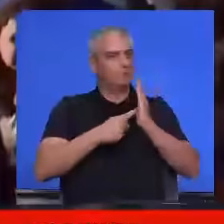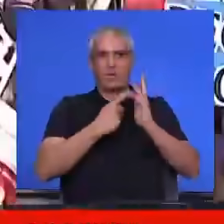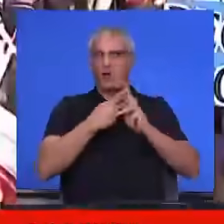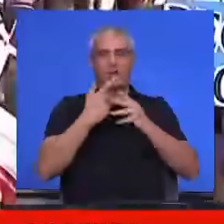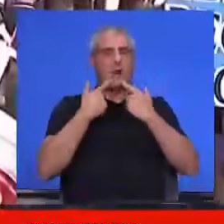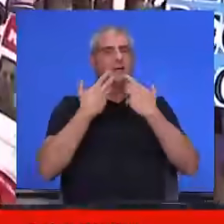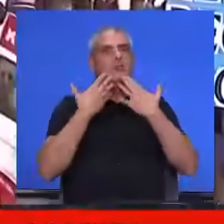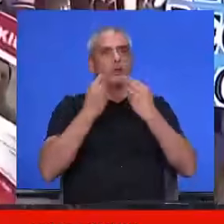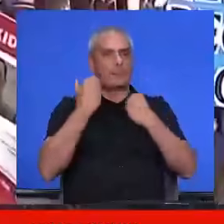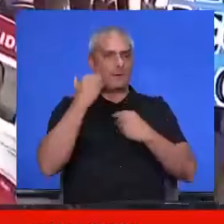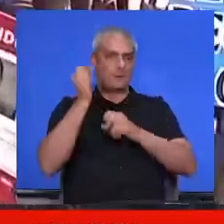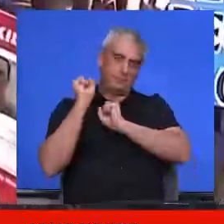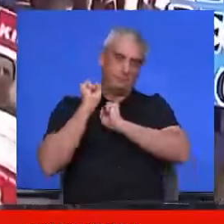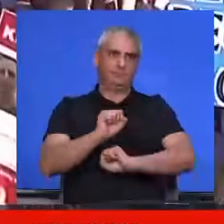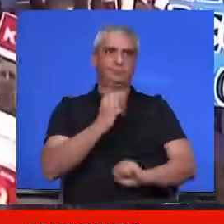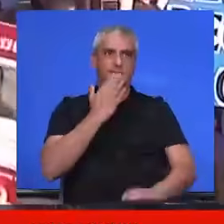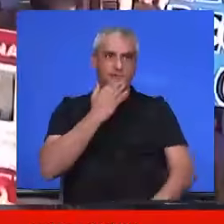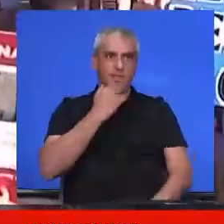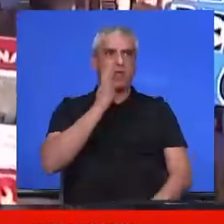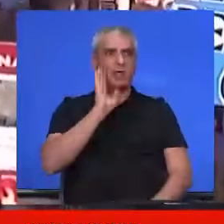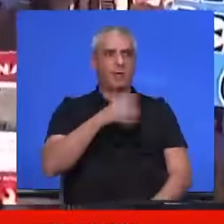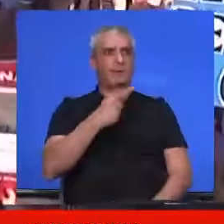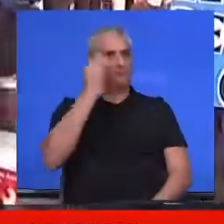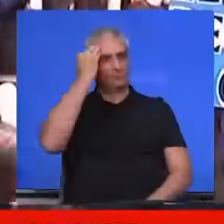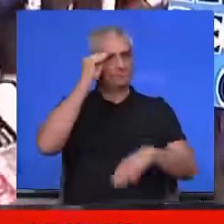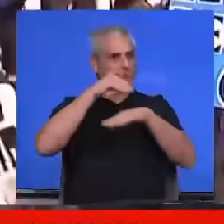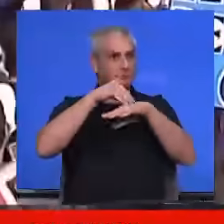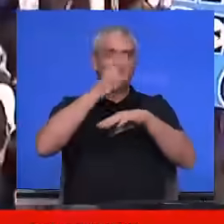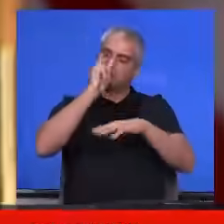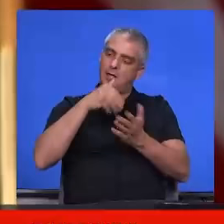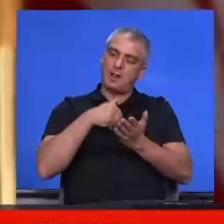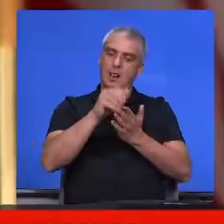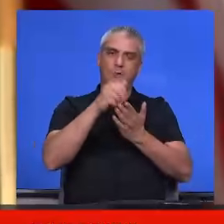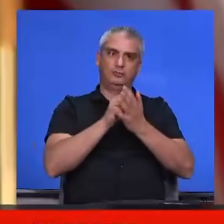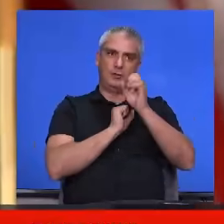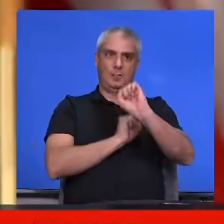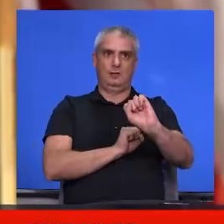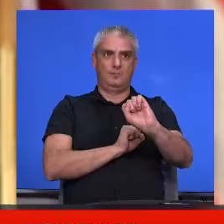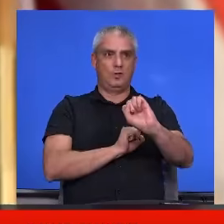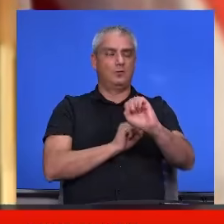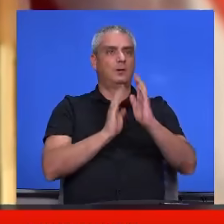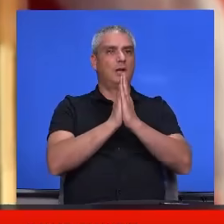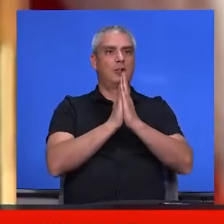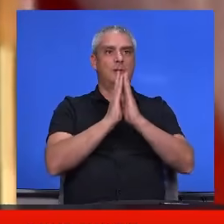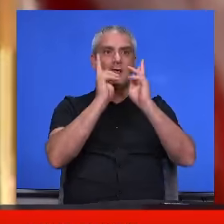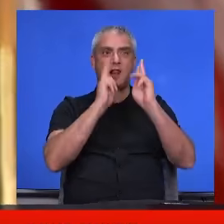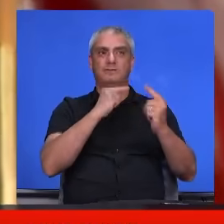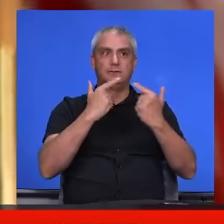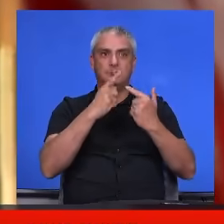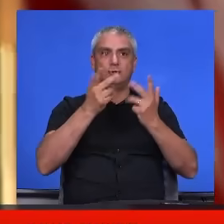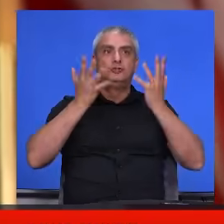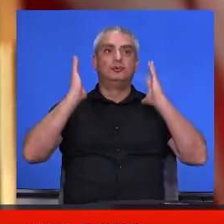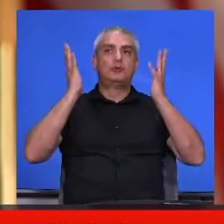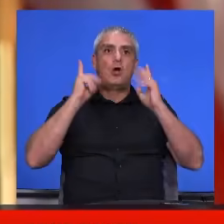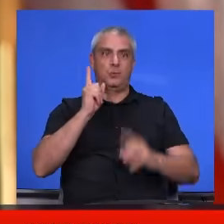התמיכה בישראל, אלא גם להזכיר לה שצריך להמשיך בכך. The calls for a ceasefire are outrageous.